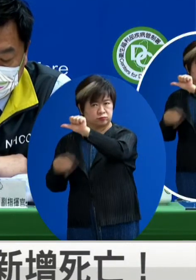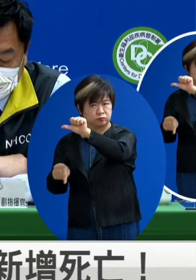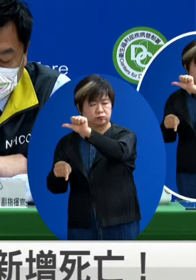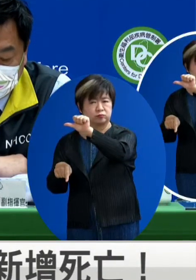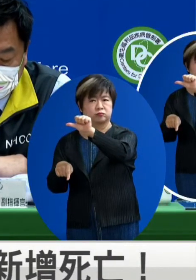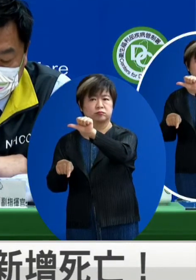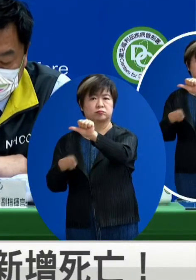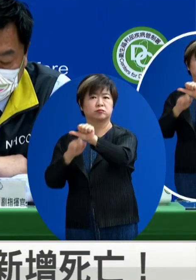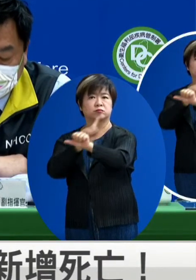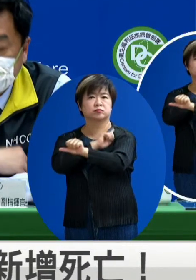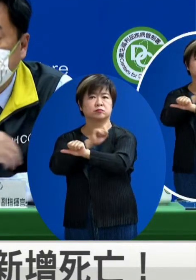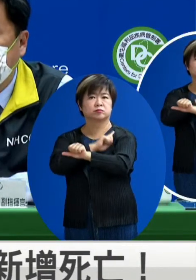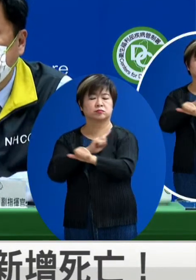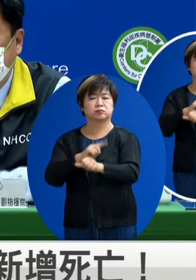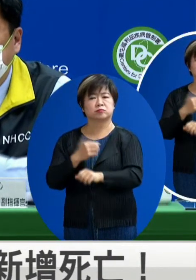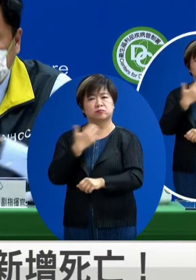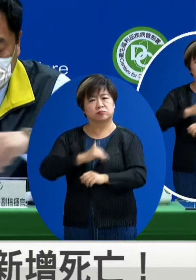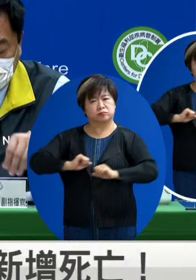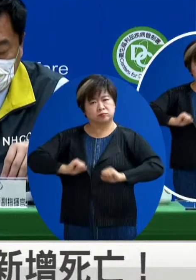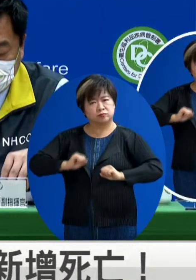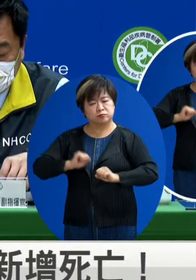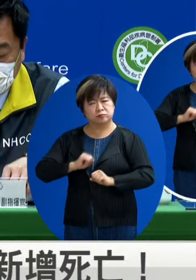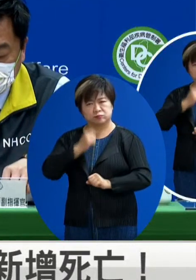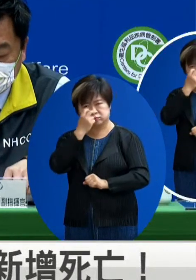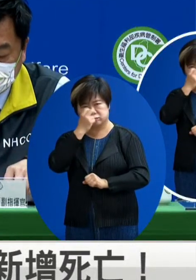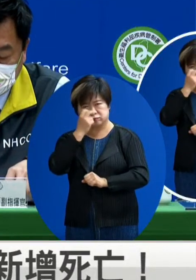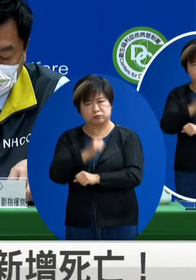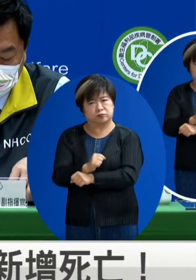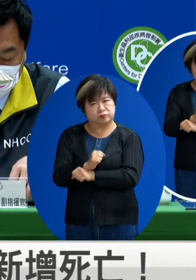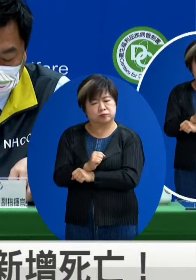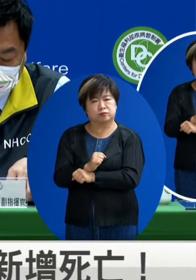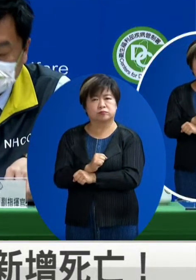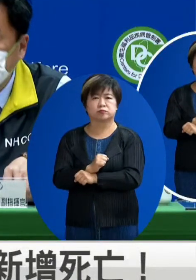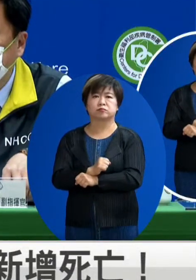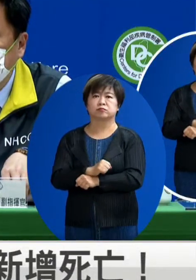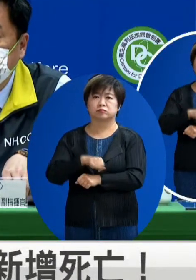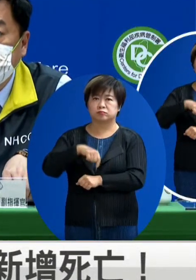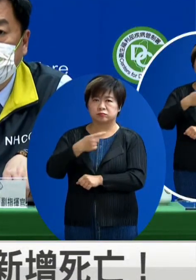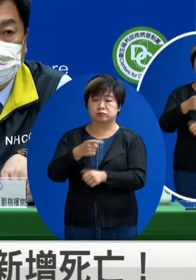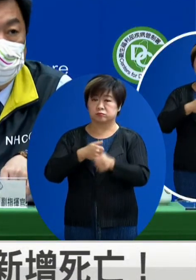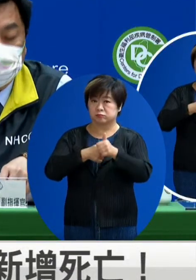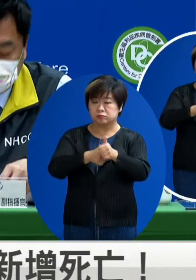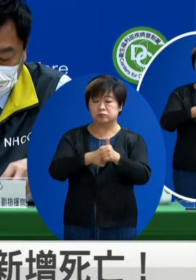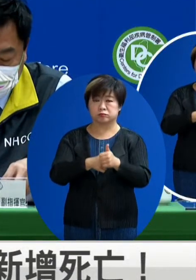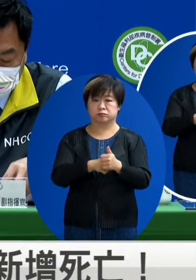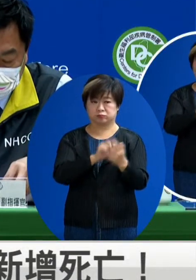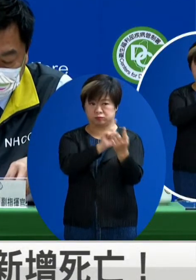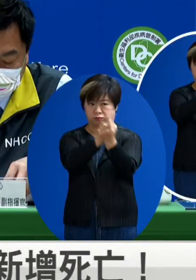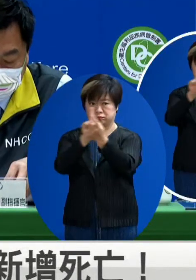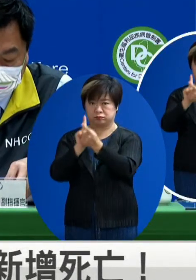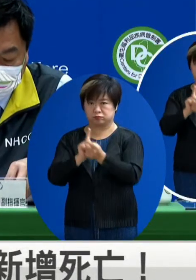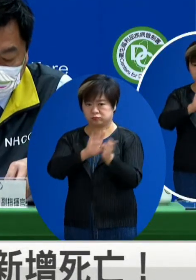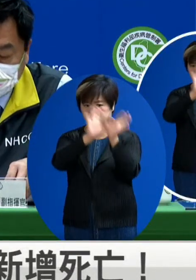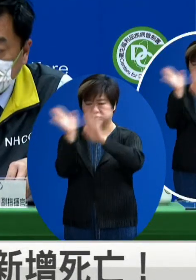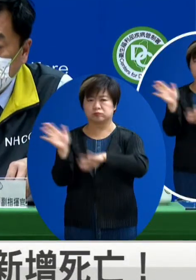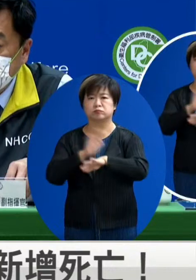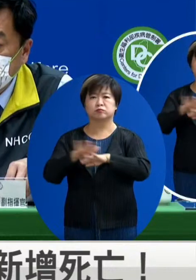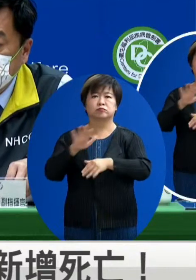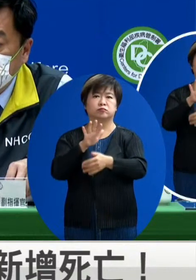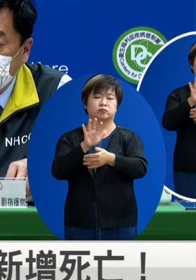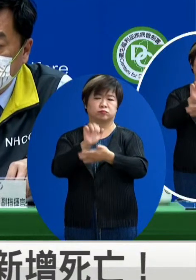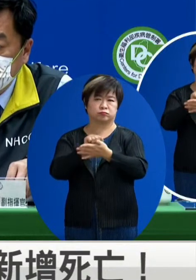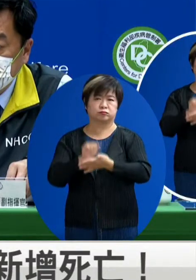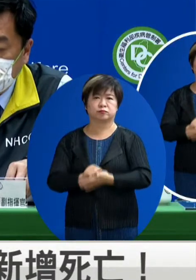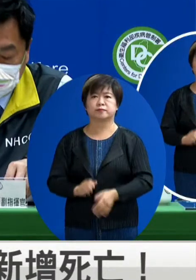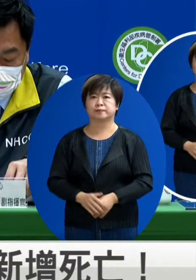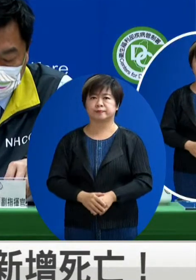个自我的健康监测。那后续的状况我们会再持续来做追踪跟处理。那另外今